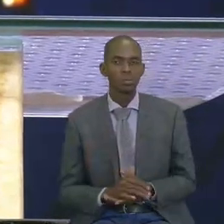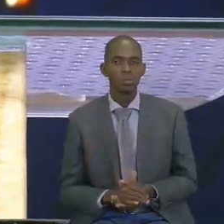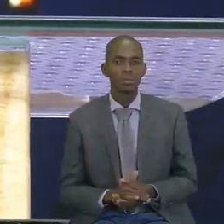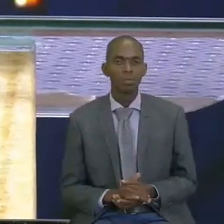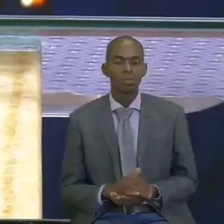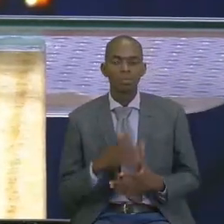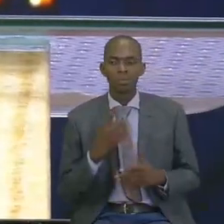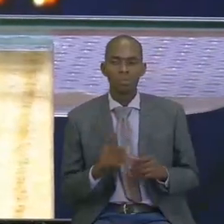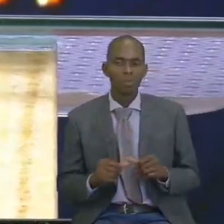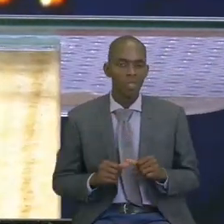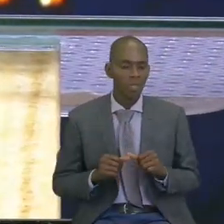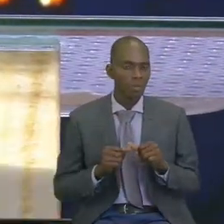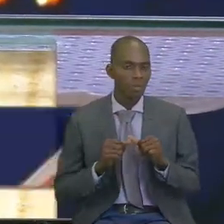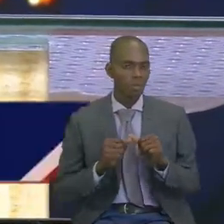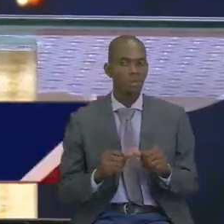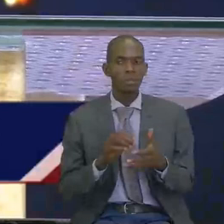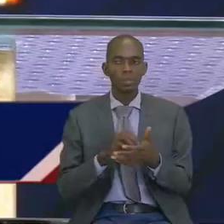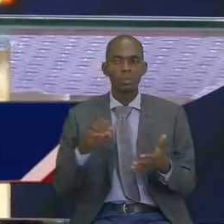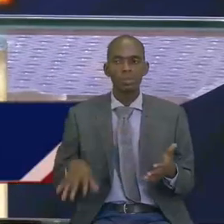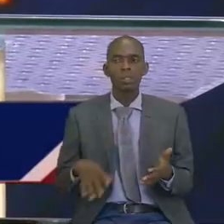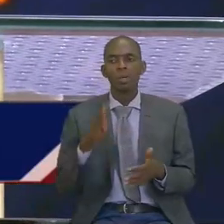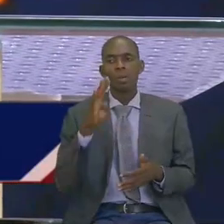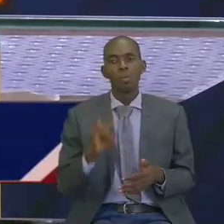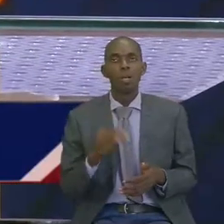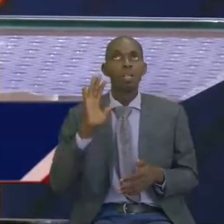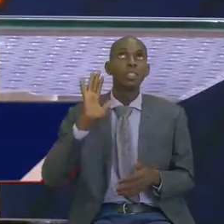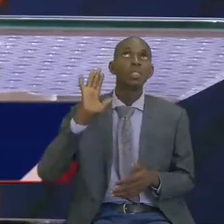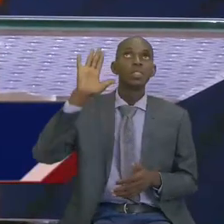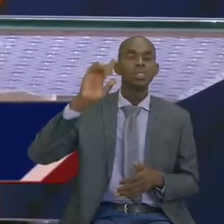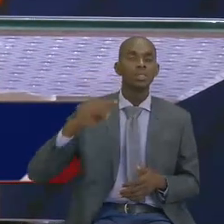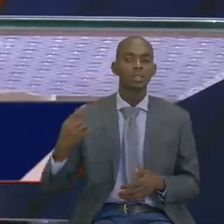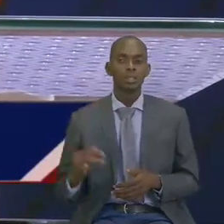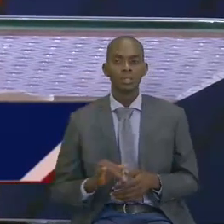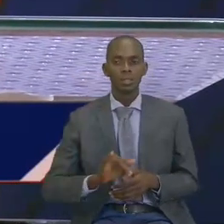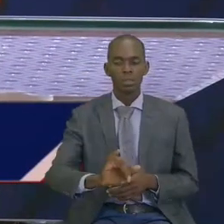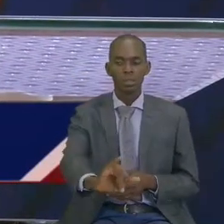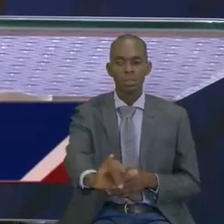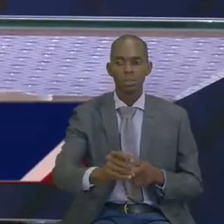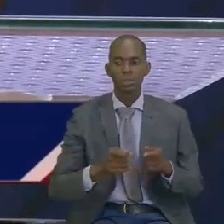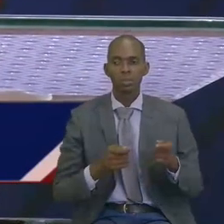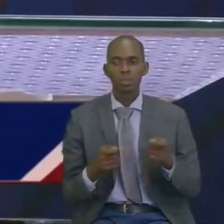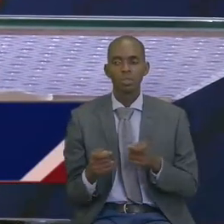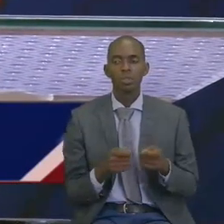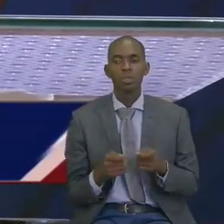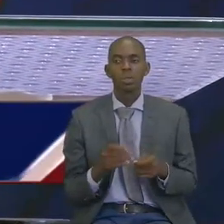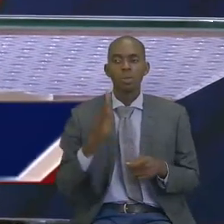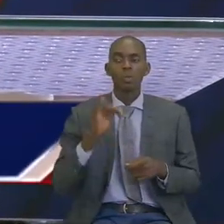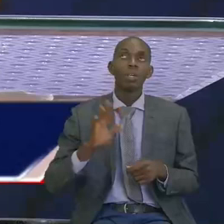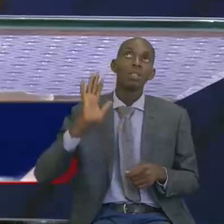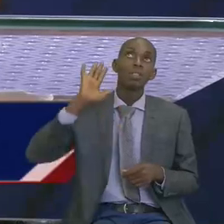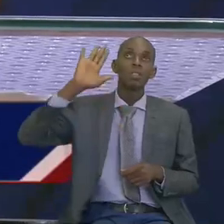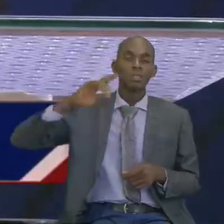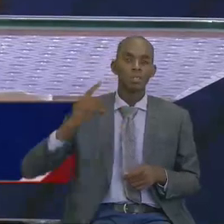siècles. Troisième point maintenant, c'est le renversement perpétuel par sa dominion, par sa